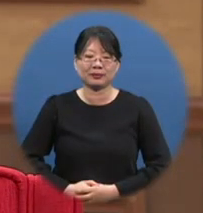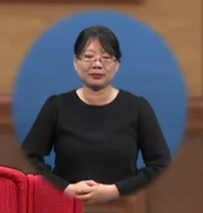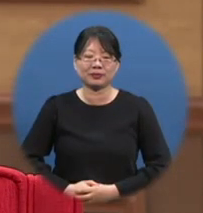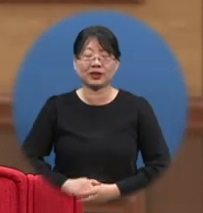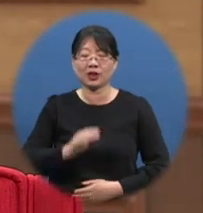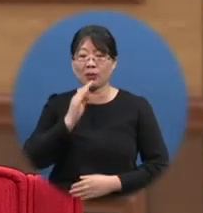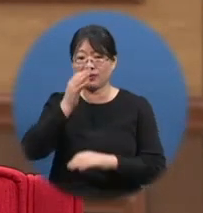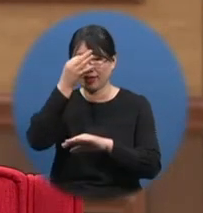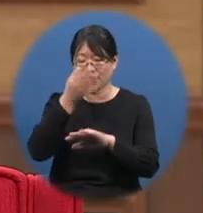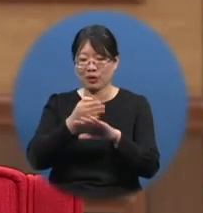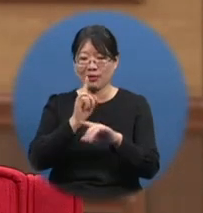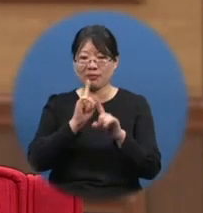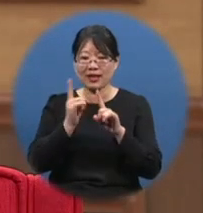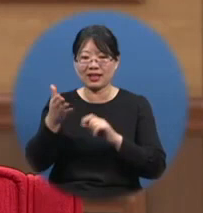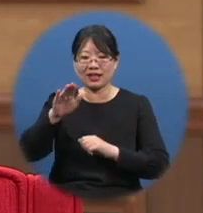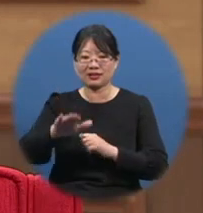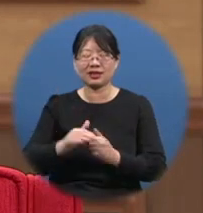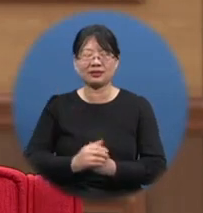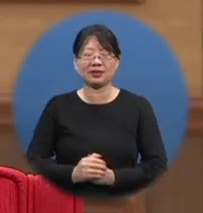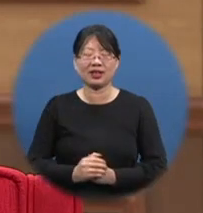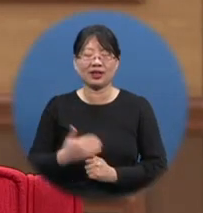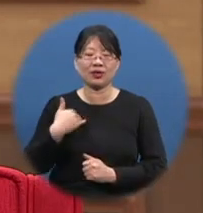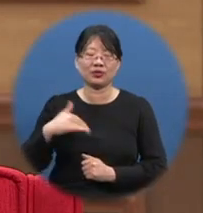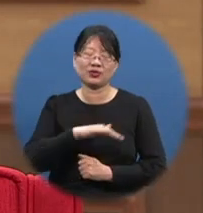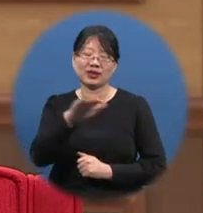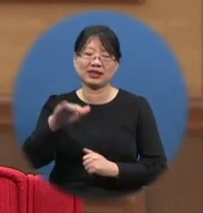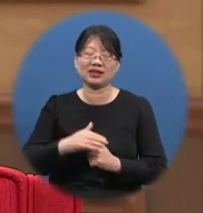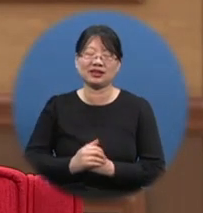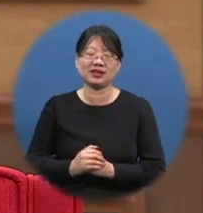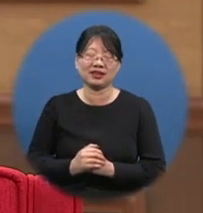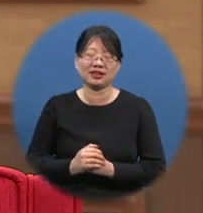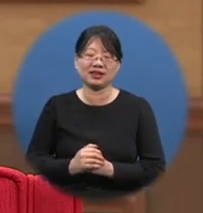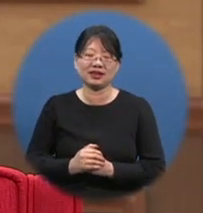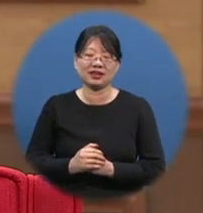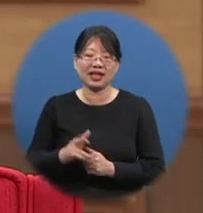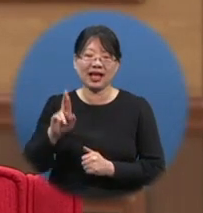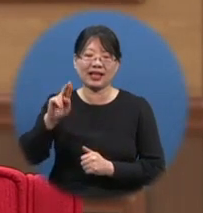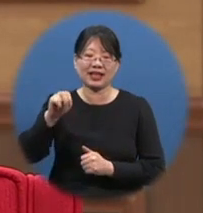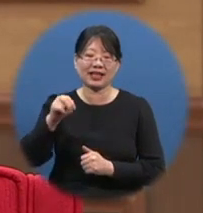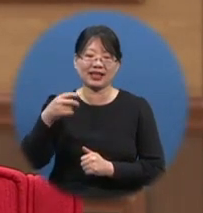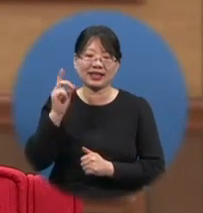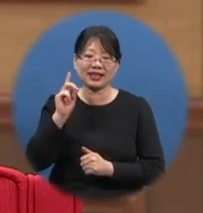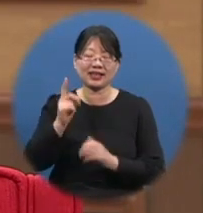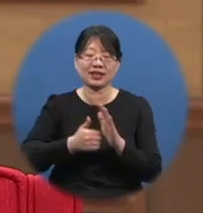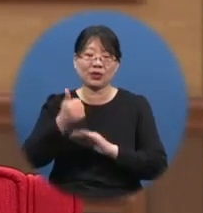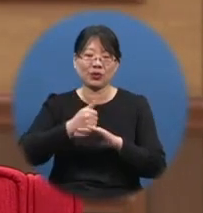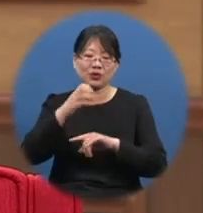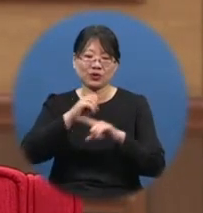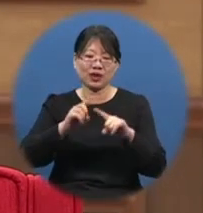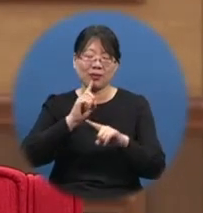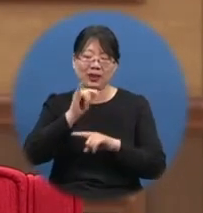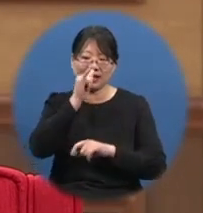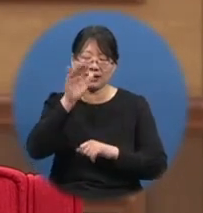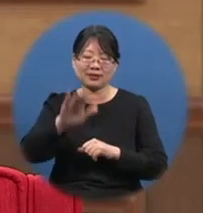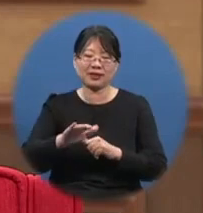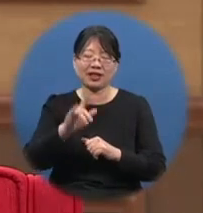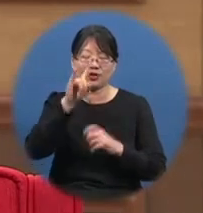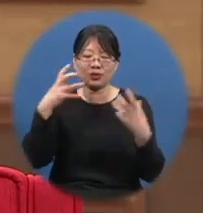참 죄송한 말씀인데 우리 그 R&D 성공률이라고 있습니다. 네, 네.